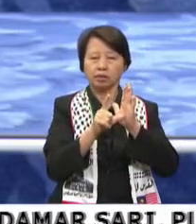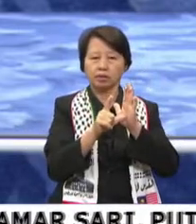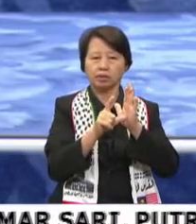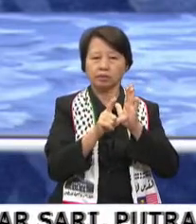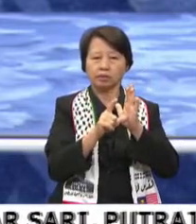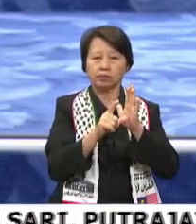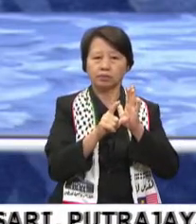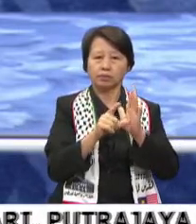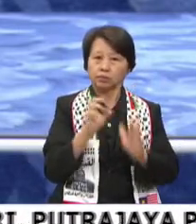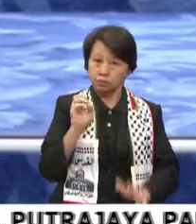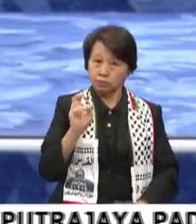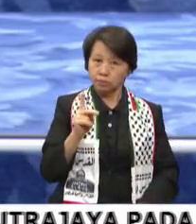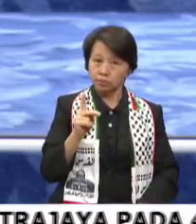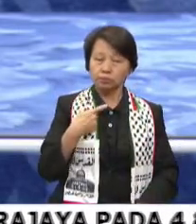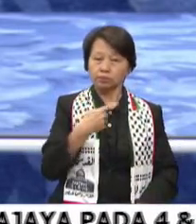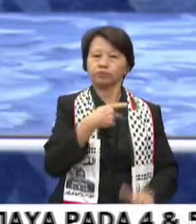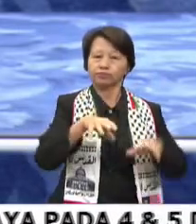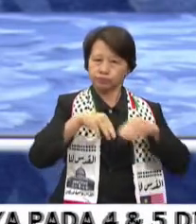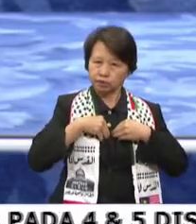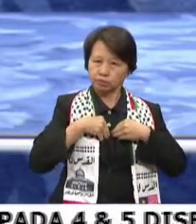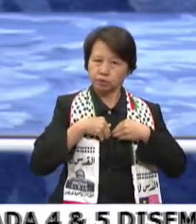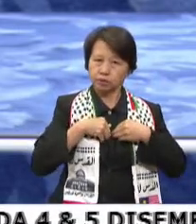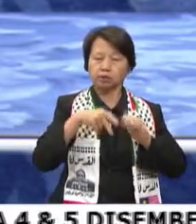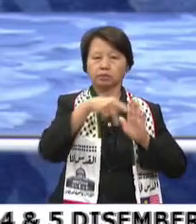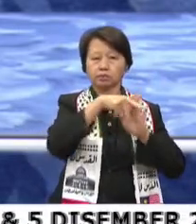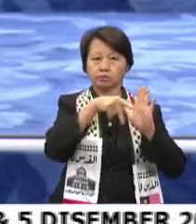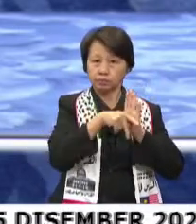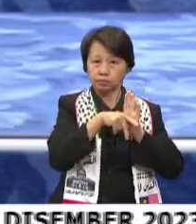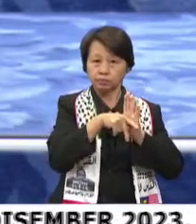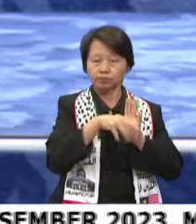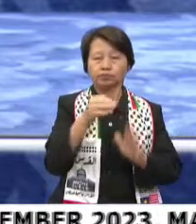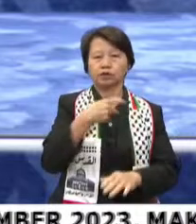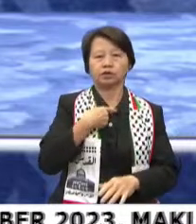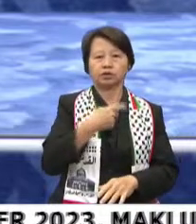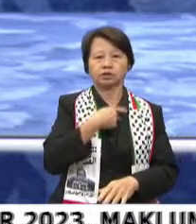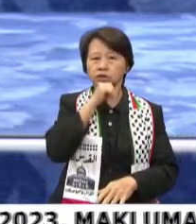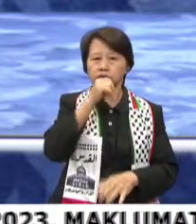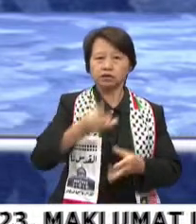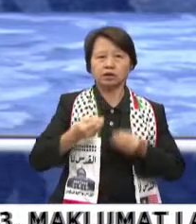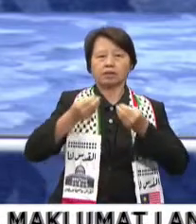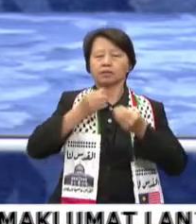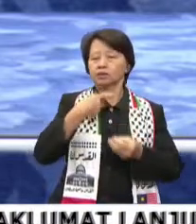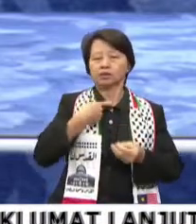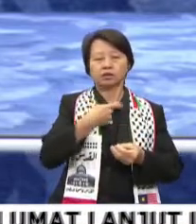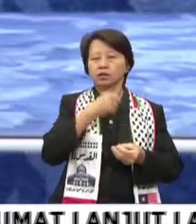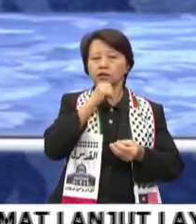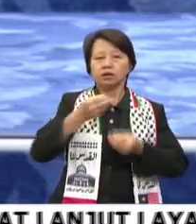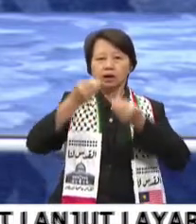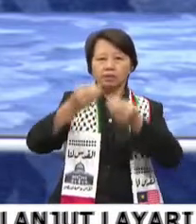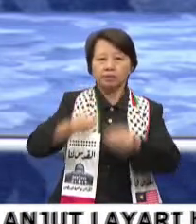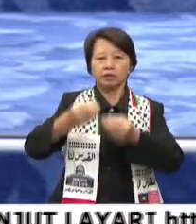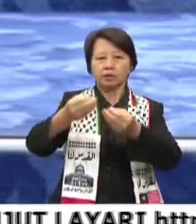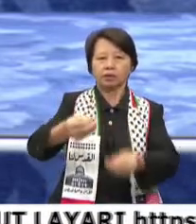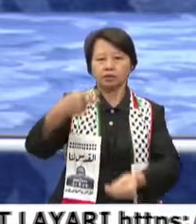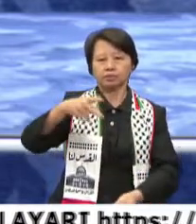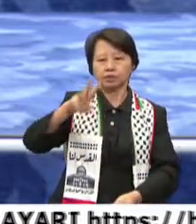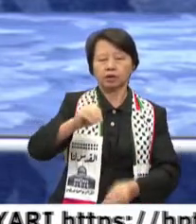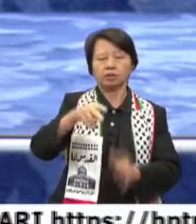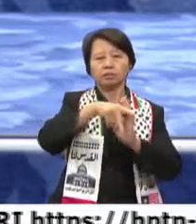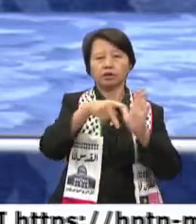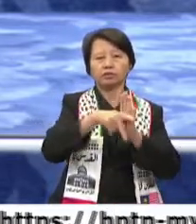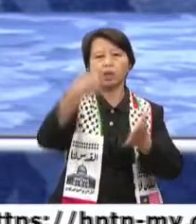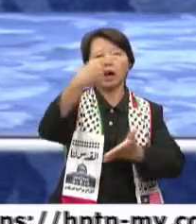perlembagaan kita terima peraturan dan kita tidak berikan prm peraturan